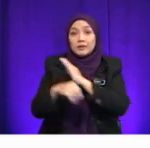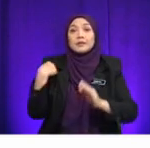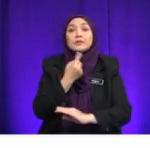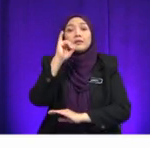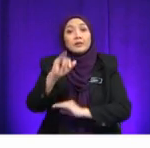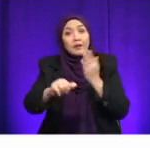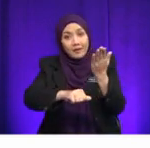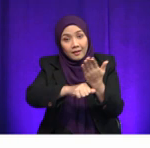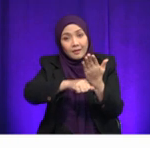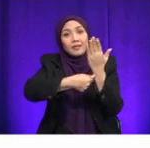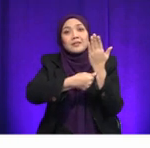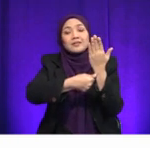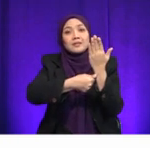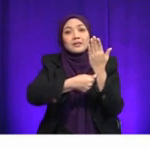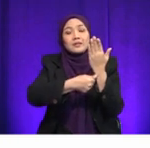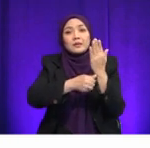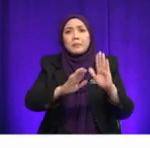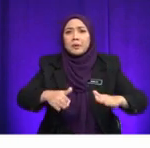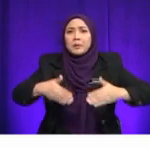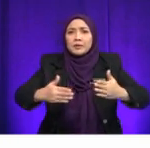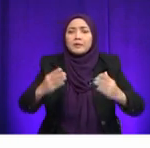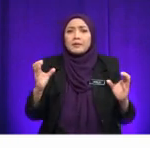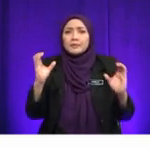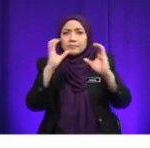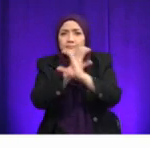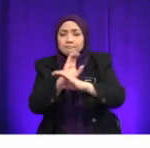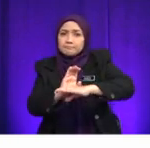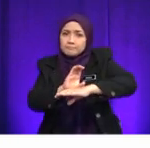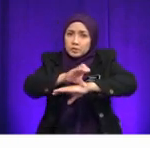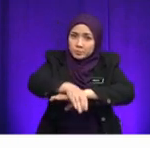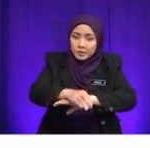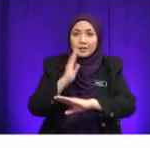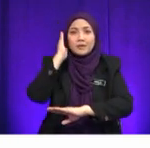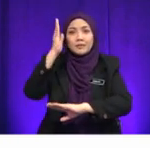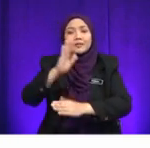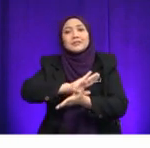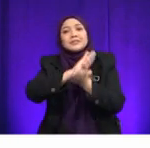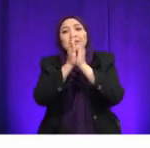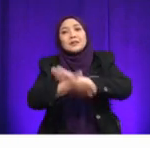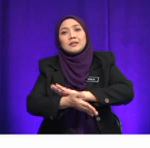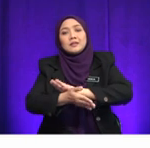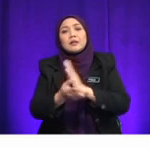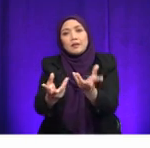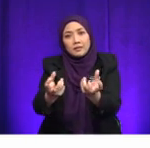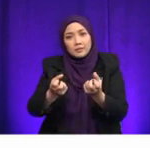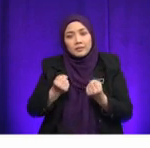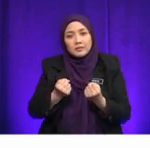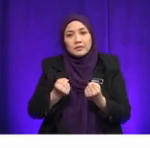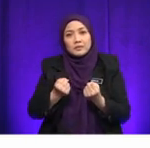meskipun Bagaimana ancaman akan terjadi hendaklah